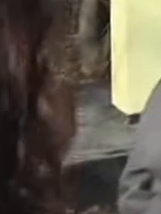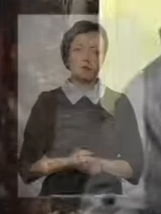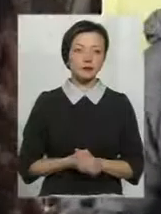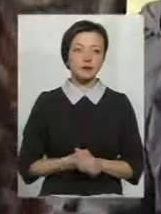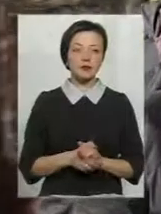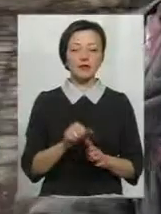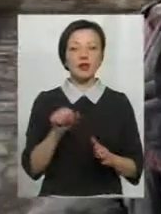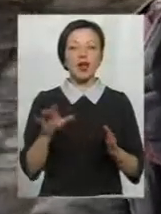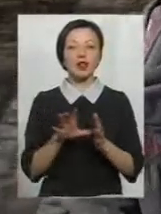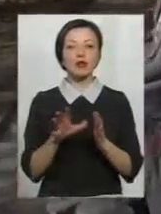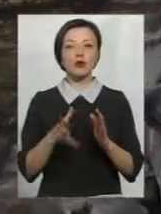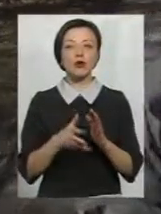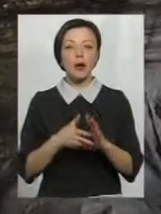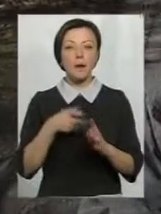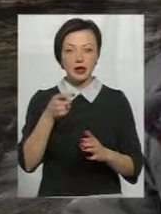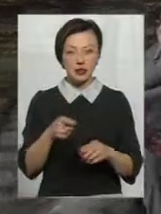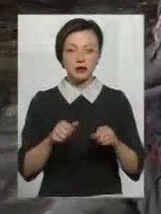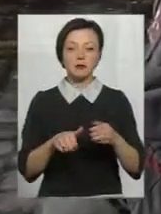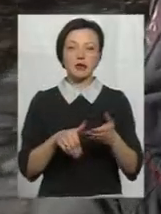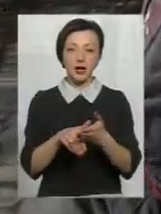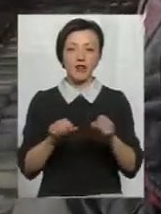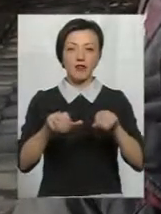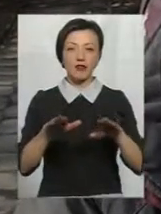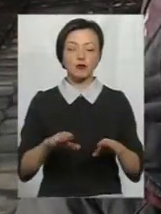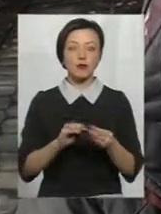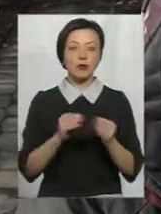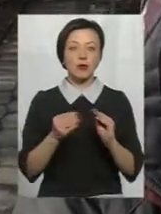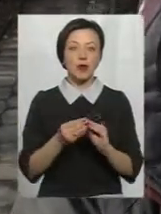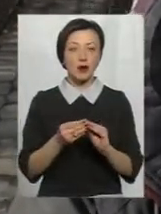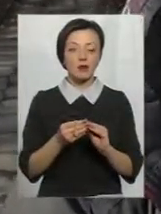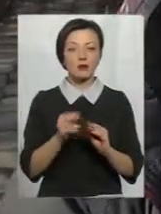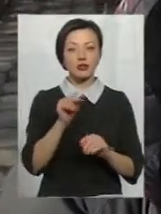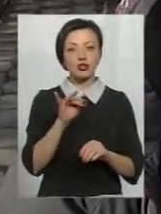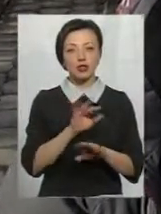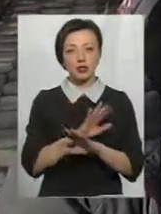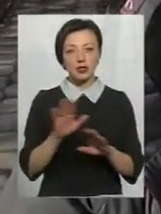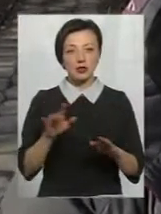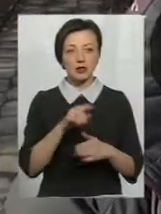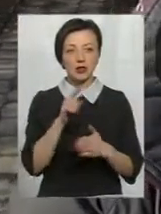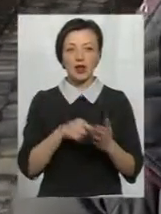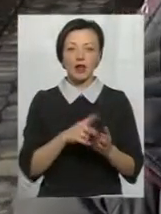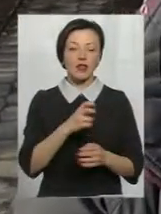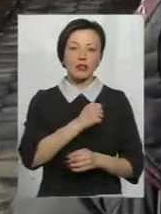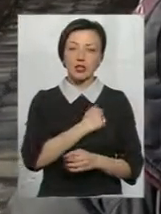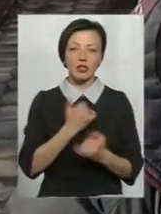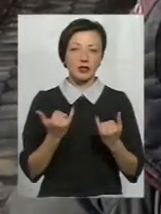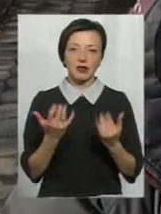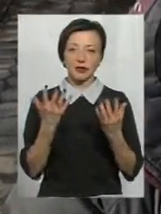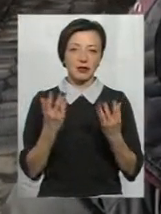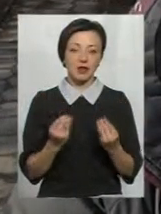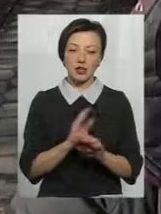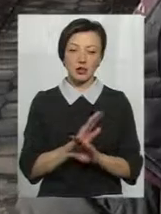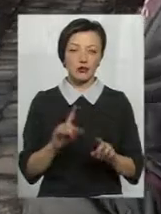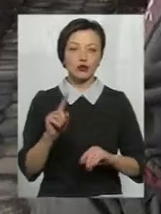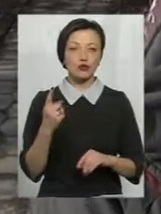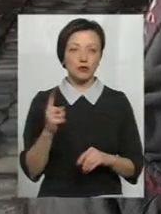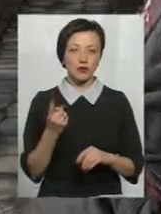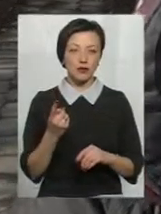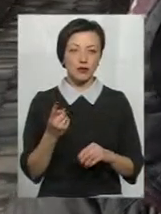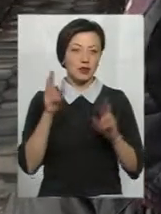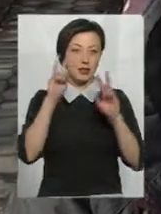Електронні петиції сприяють вирішенню тих проблем, які в них порушуються, чи ні? На жаль, ні. На даний момент ні. А чому?